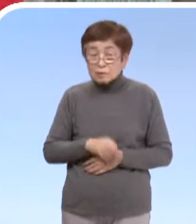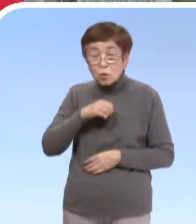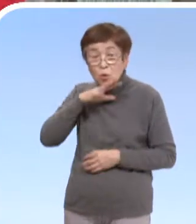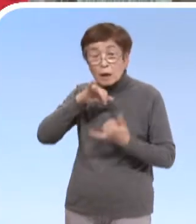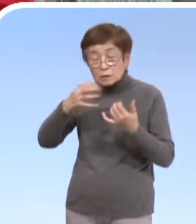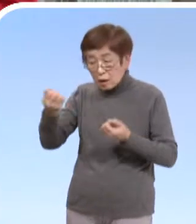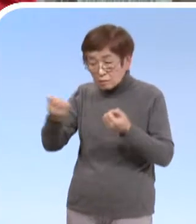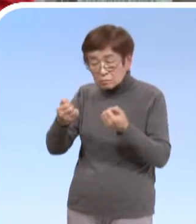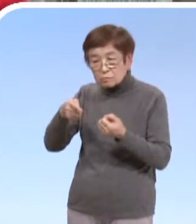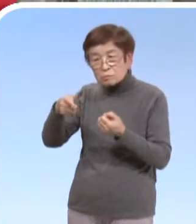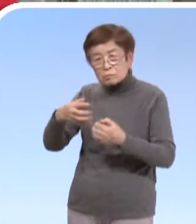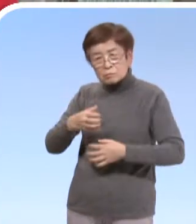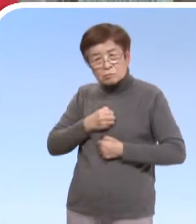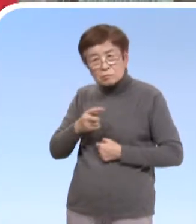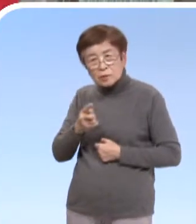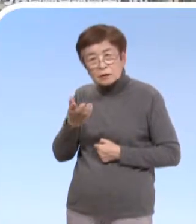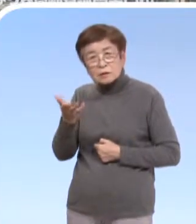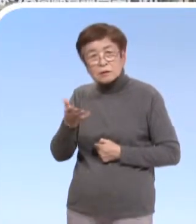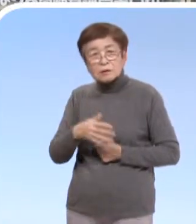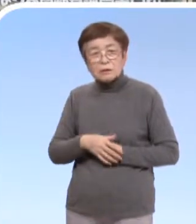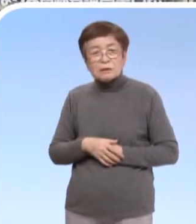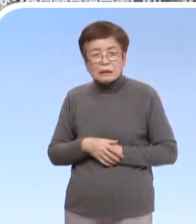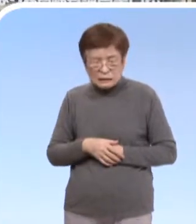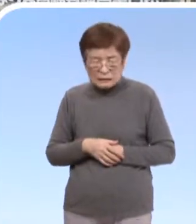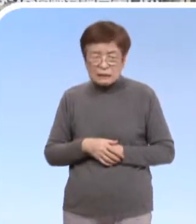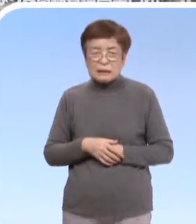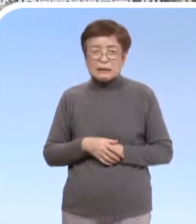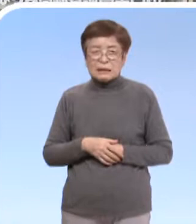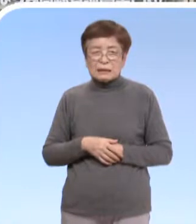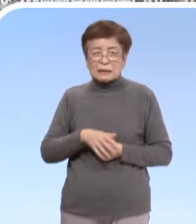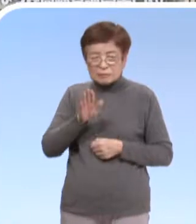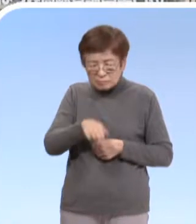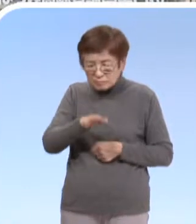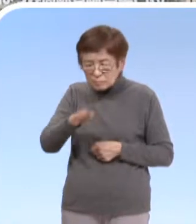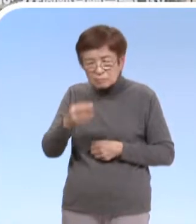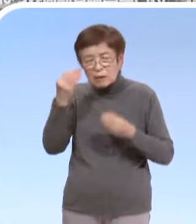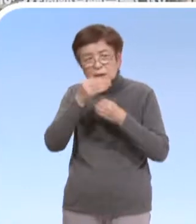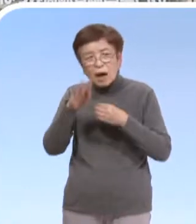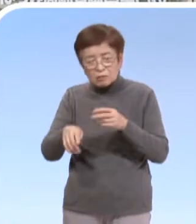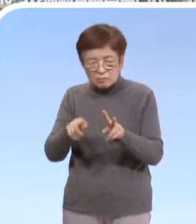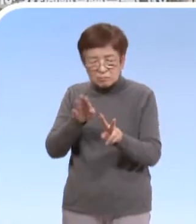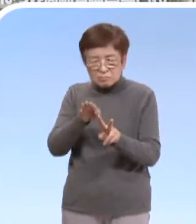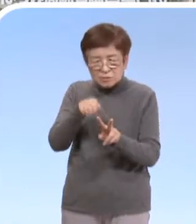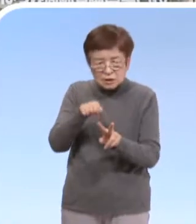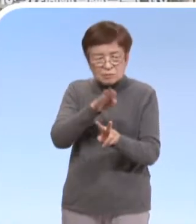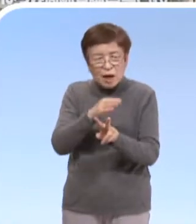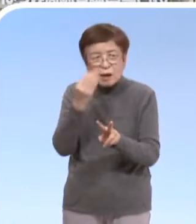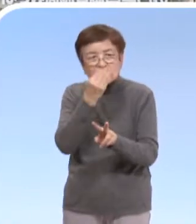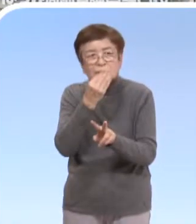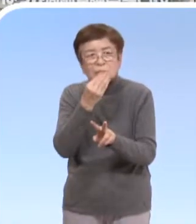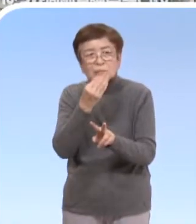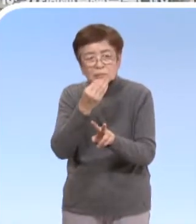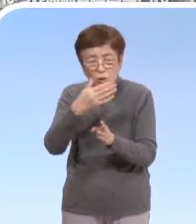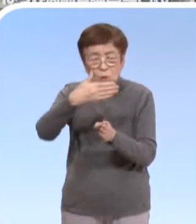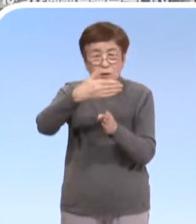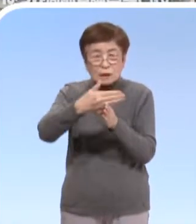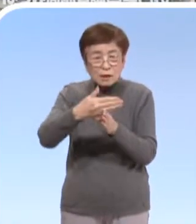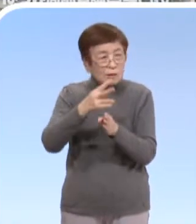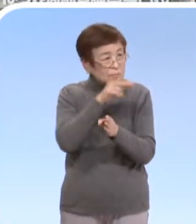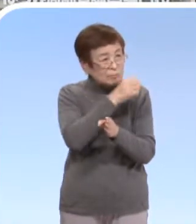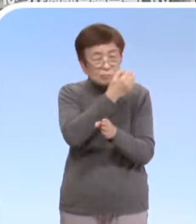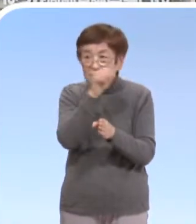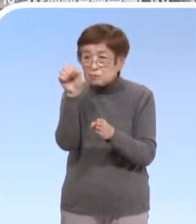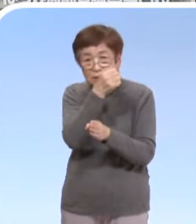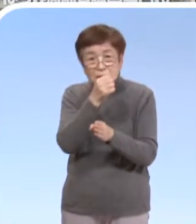気をつけていただきたいことってどういうことですかね？ アクセルとブレーキの踏み間違いとか、これとか交差点で左右を確認しない